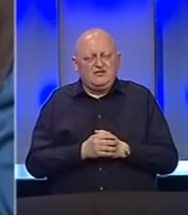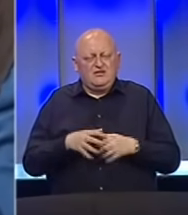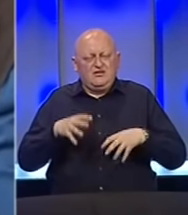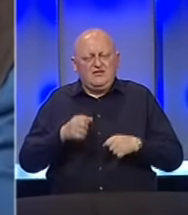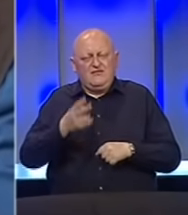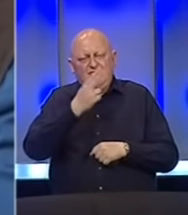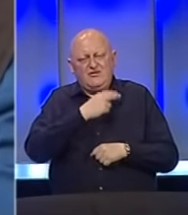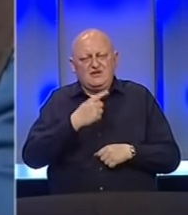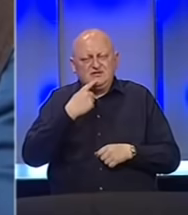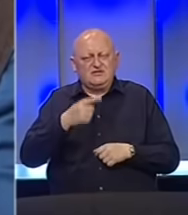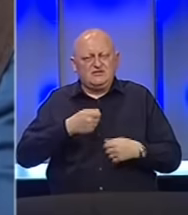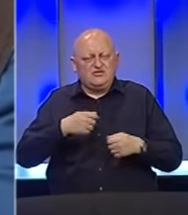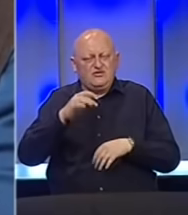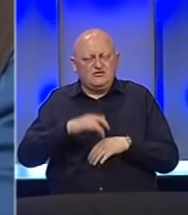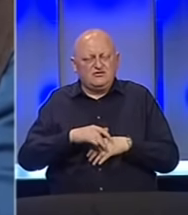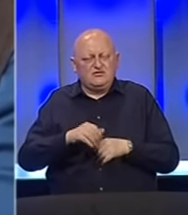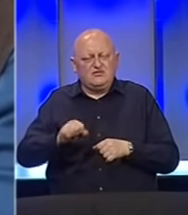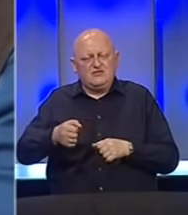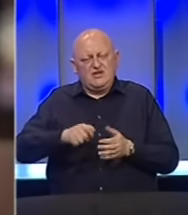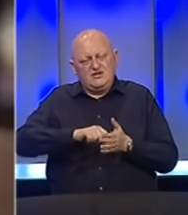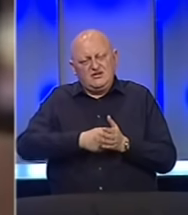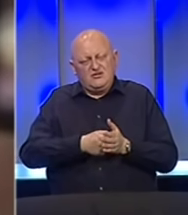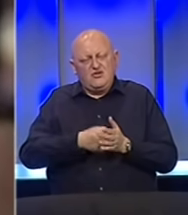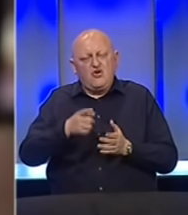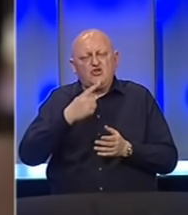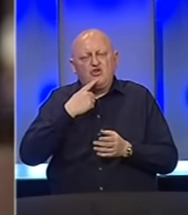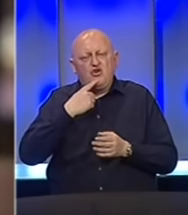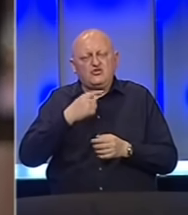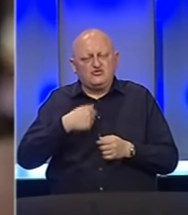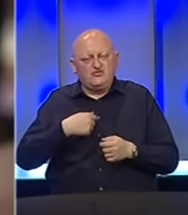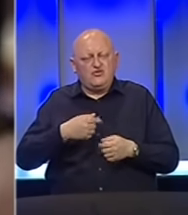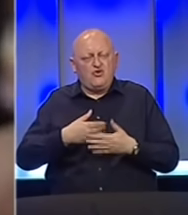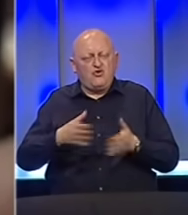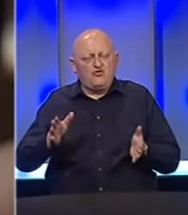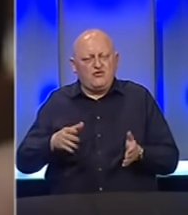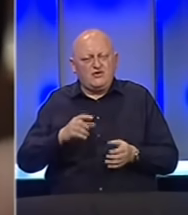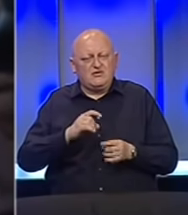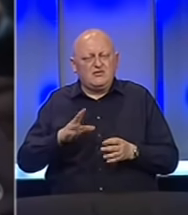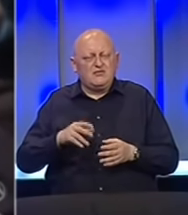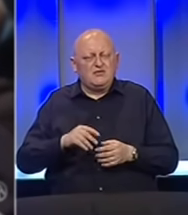vlasnici radnje unutar trgovačkih centara drže vrata zaključanima, oni koji su svoje radnje otvorili su bez